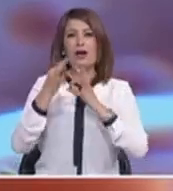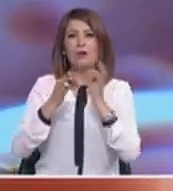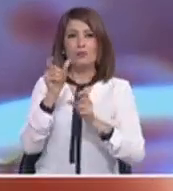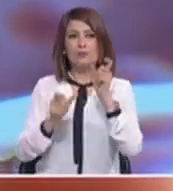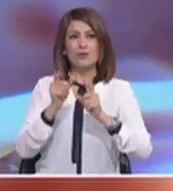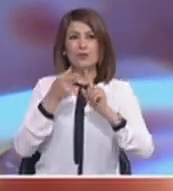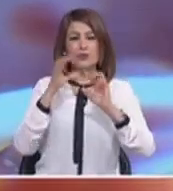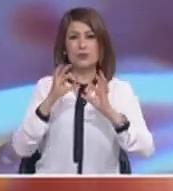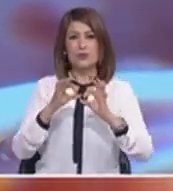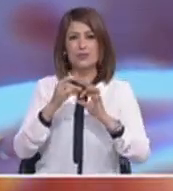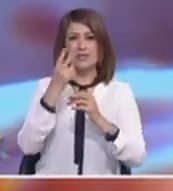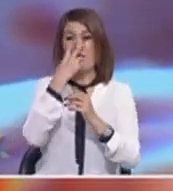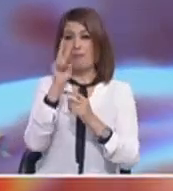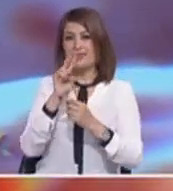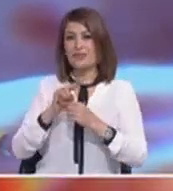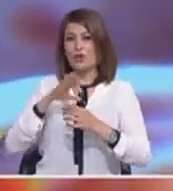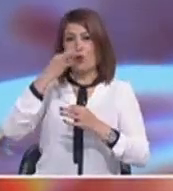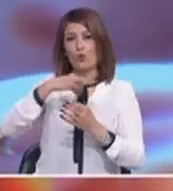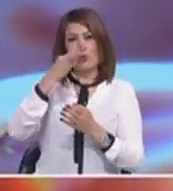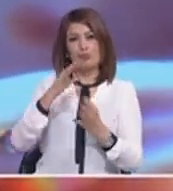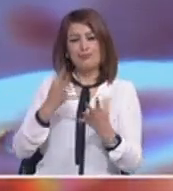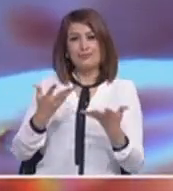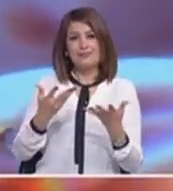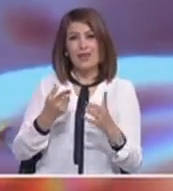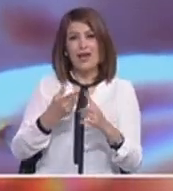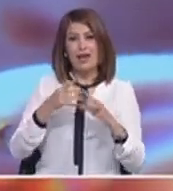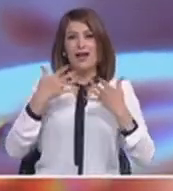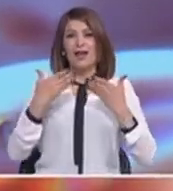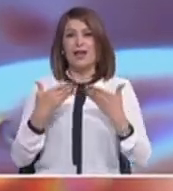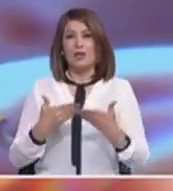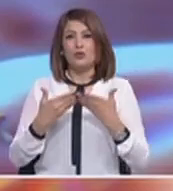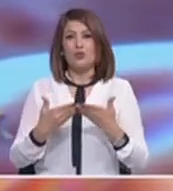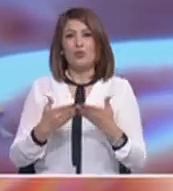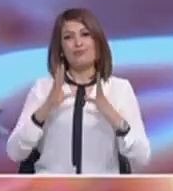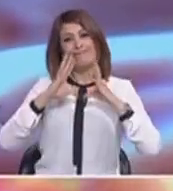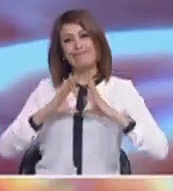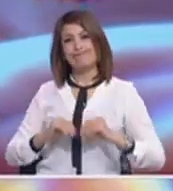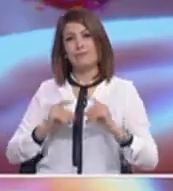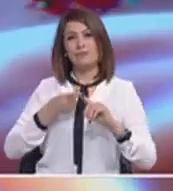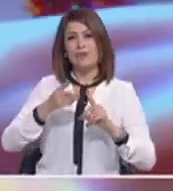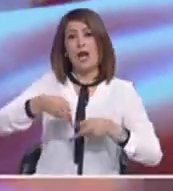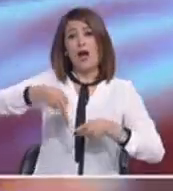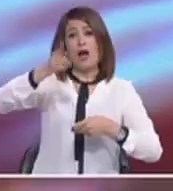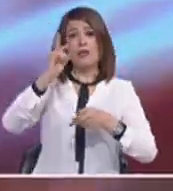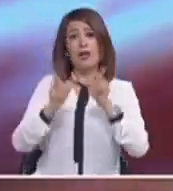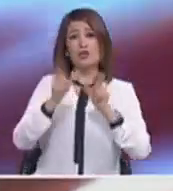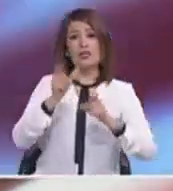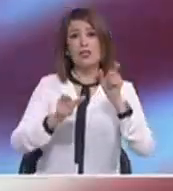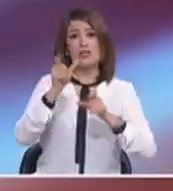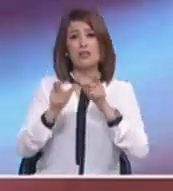يعرفها لكل المشاهدين اللي اليوم اه مالو زمان اكثر الحالات وما